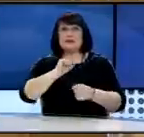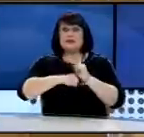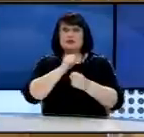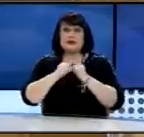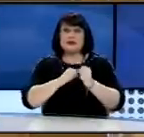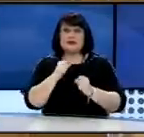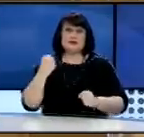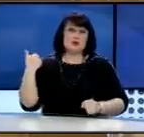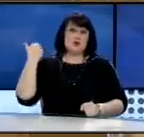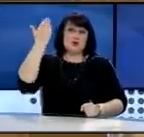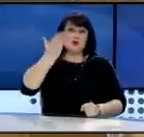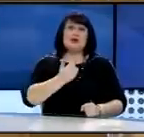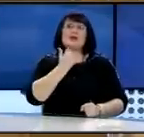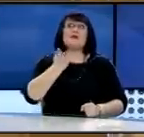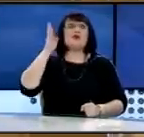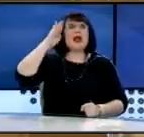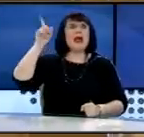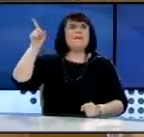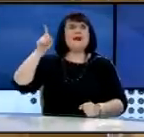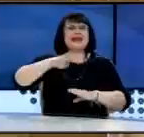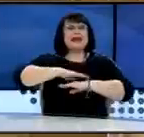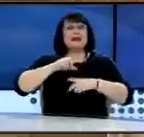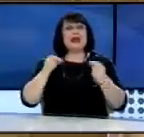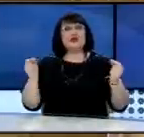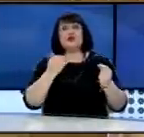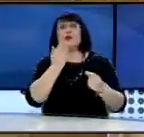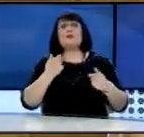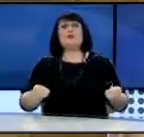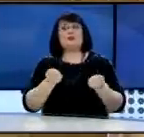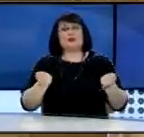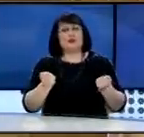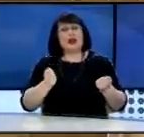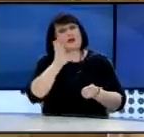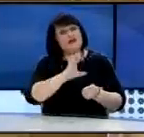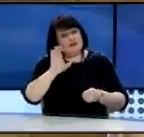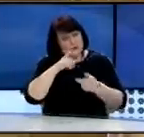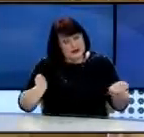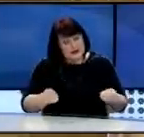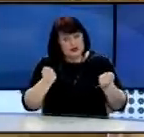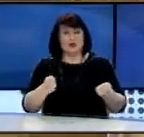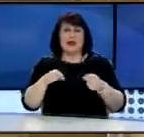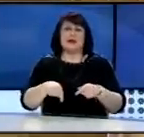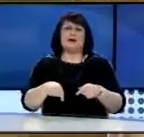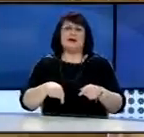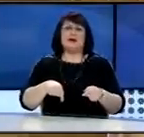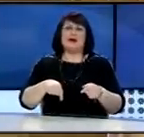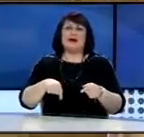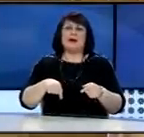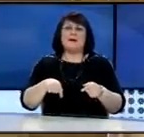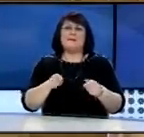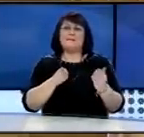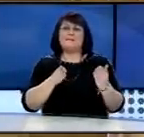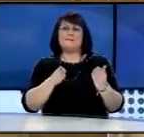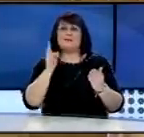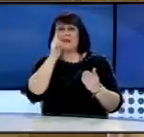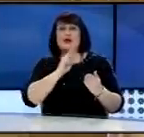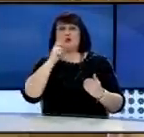που δεν μπορούν να κάνουν οι Ηνωμένες Πολιτείες Αμερικής και το ΝΑΤΟ. Δηλαδή να επιχειρήσει να μεσολαβήσει στις